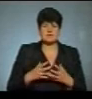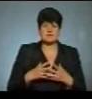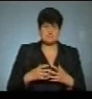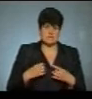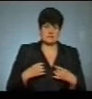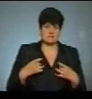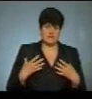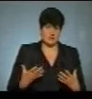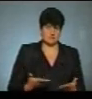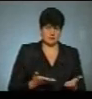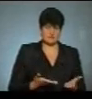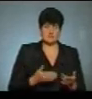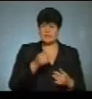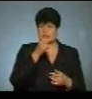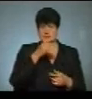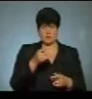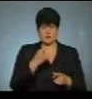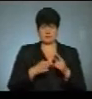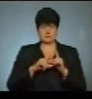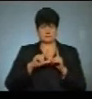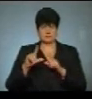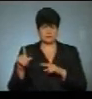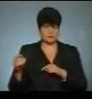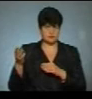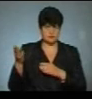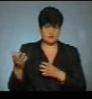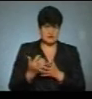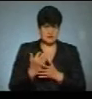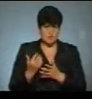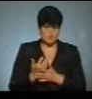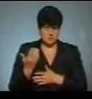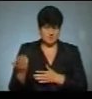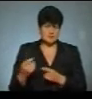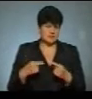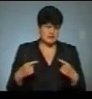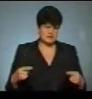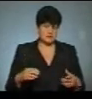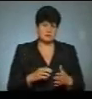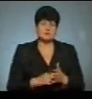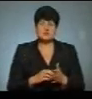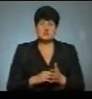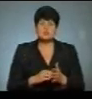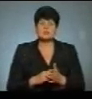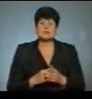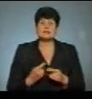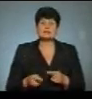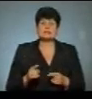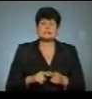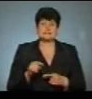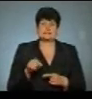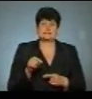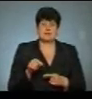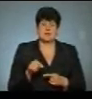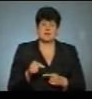свята, вони не змогли поїхати назад на заробітки з об'єктивних, суб'єктивних причин. І це